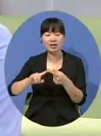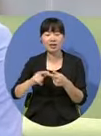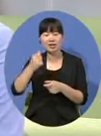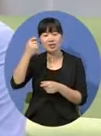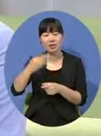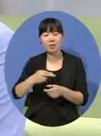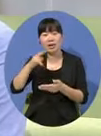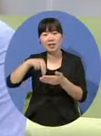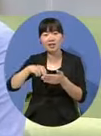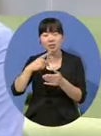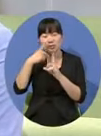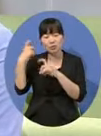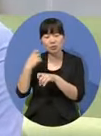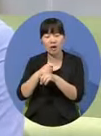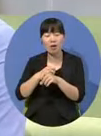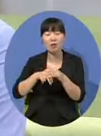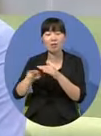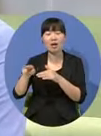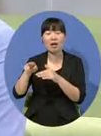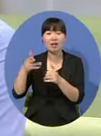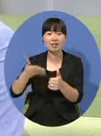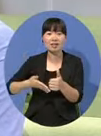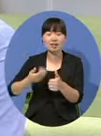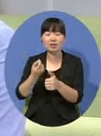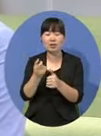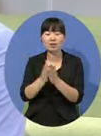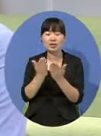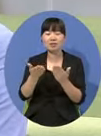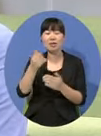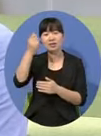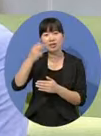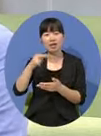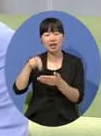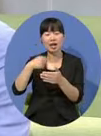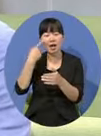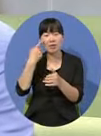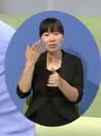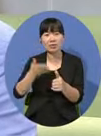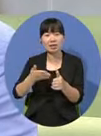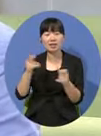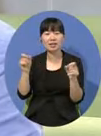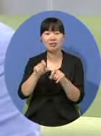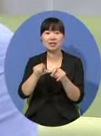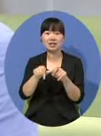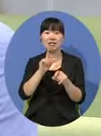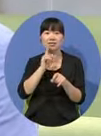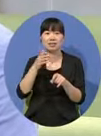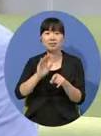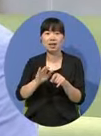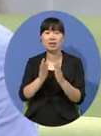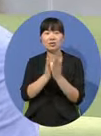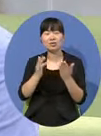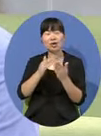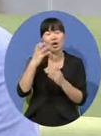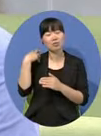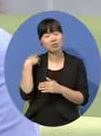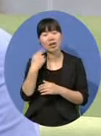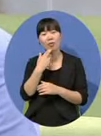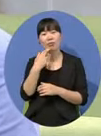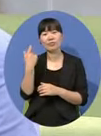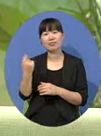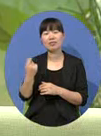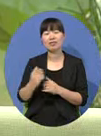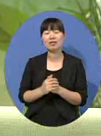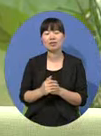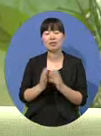다독의 유혹으로부터 벗어나셔서 적은 책이라도 여러 번 읽자라고 생각하신다면 네. 짧은 시간에도 독서가 부담스럽지 않으실 거라고 봅니다.